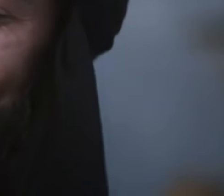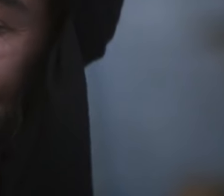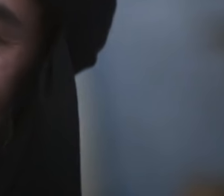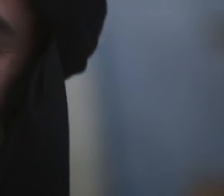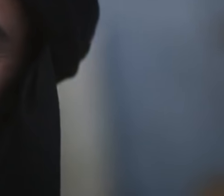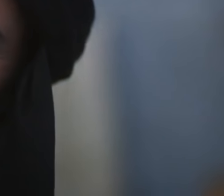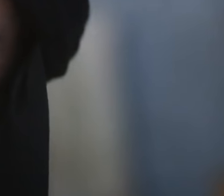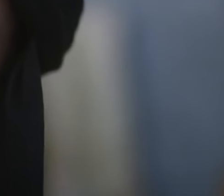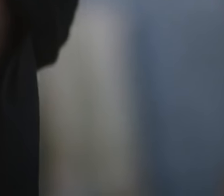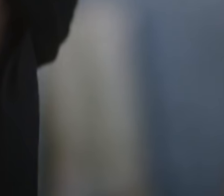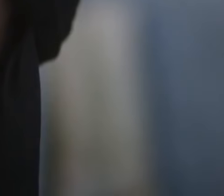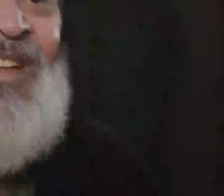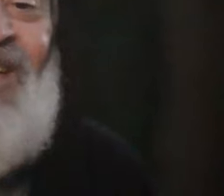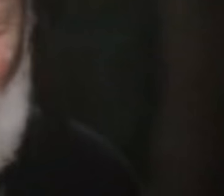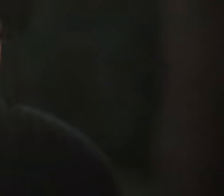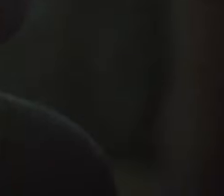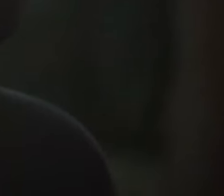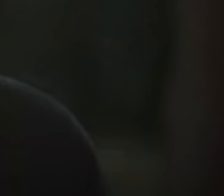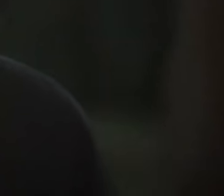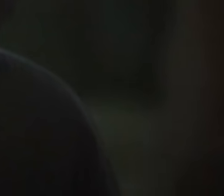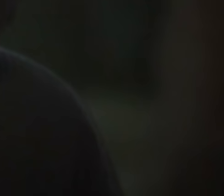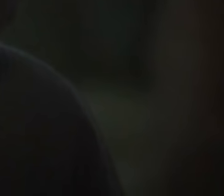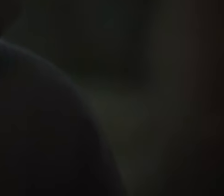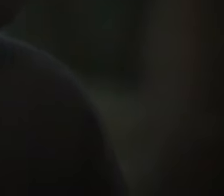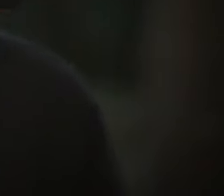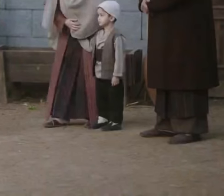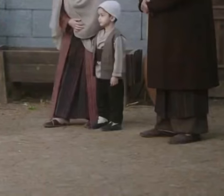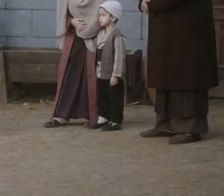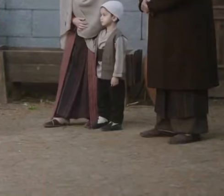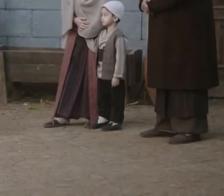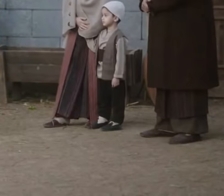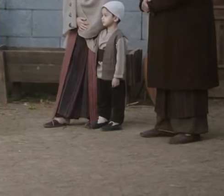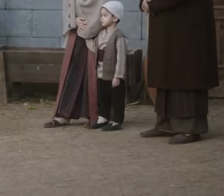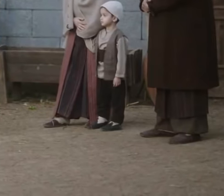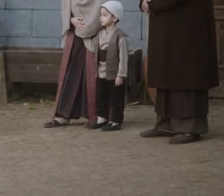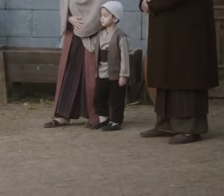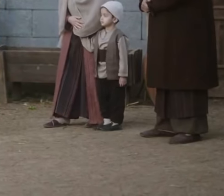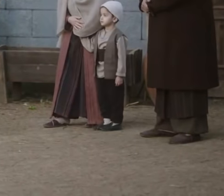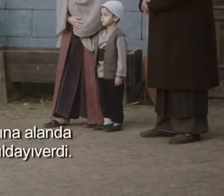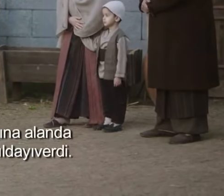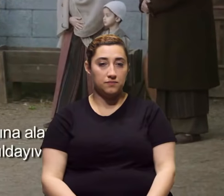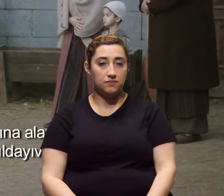Yunus kucağına alıp sevdiği 1,5 yaşlarındaki kızını şeyhin kucağına veriyor.